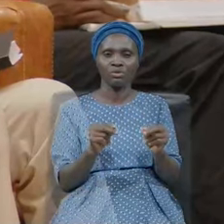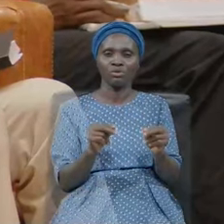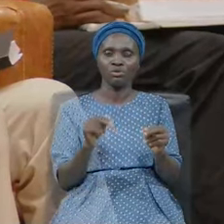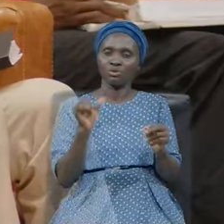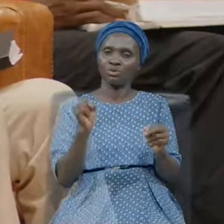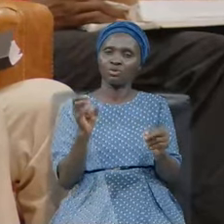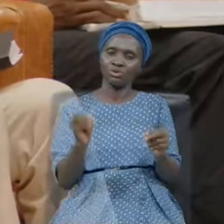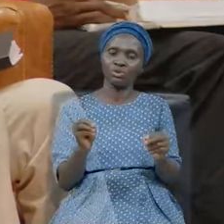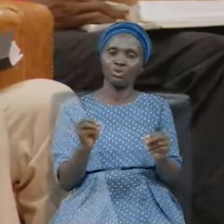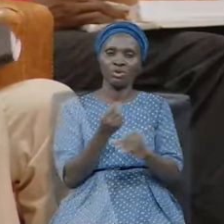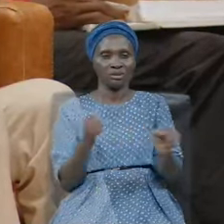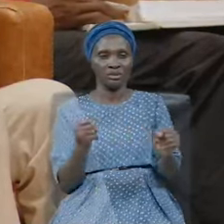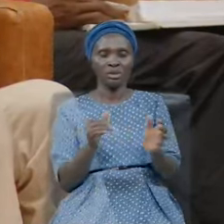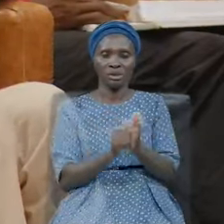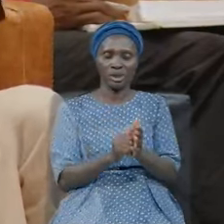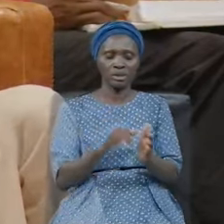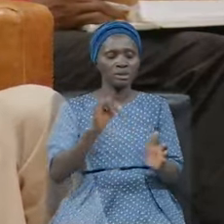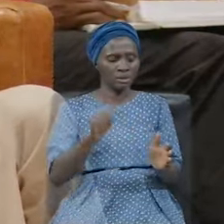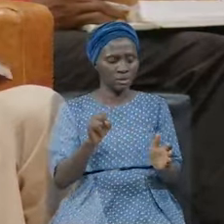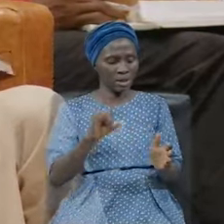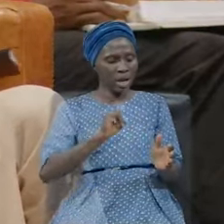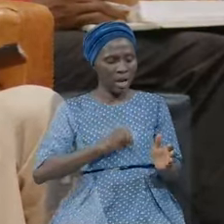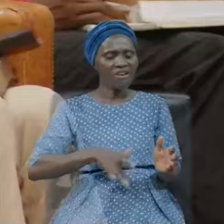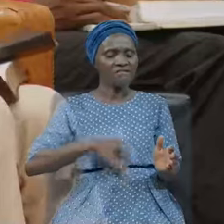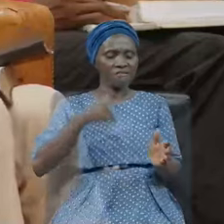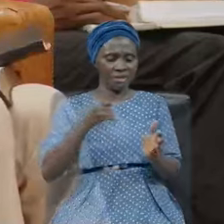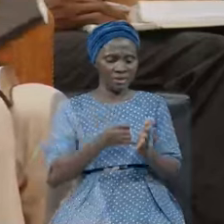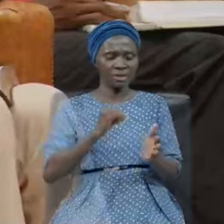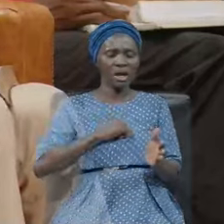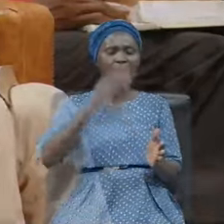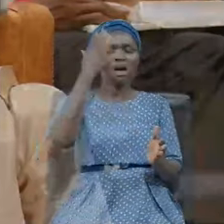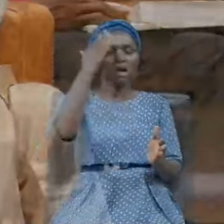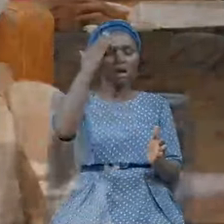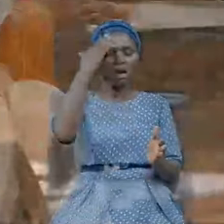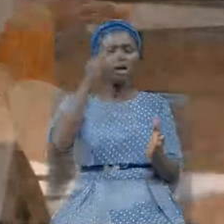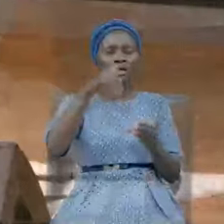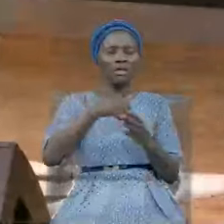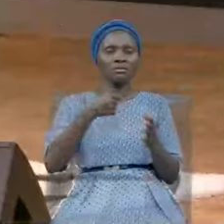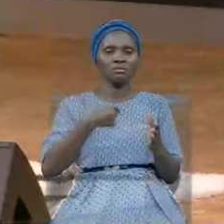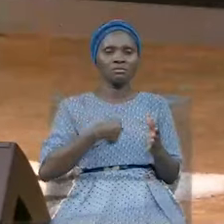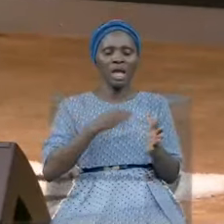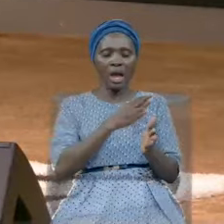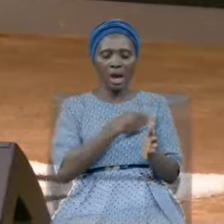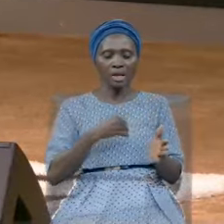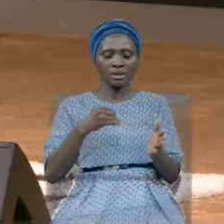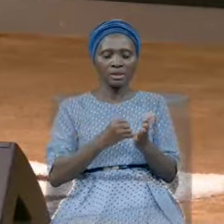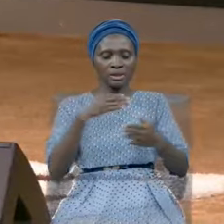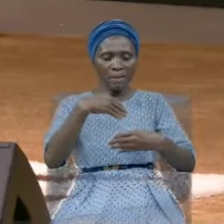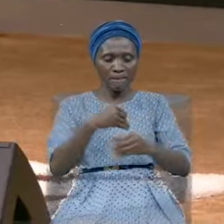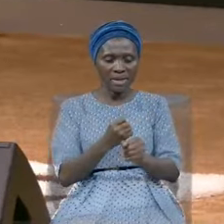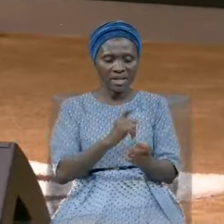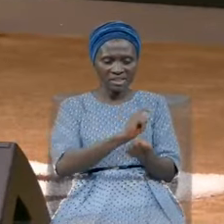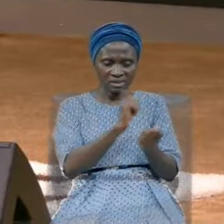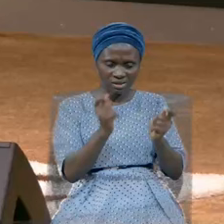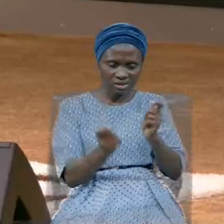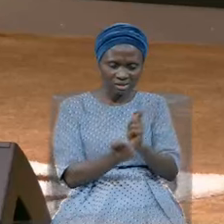n'importe quel salut. Je le connais, je le sens, cela est venu me transformer, apporter un changement dans ma